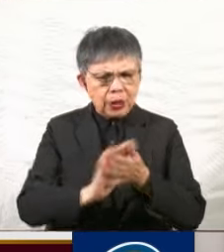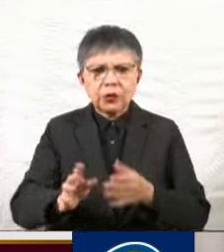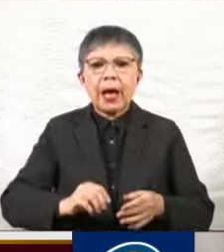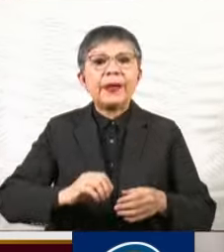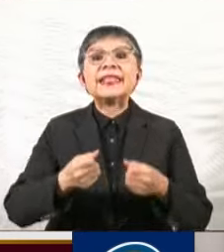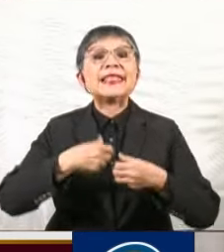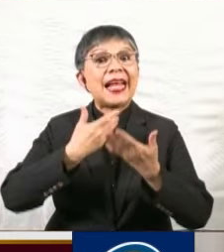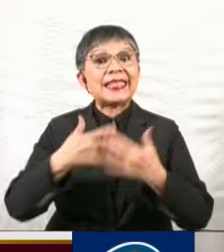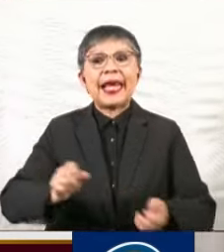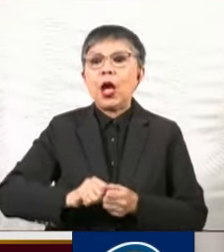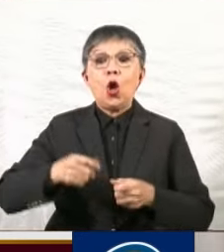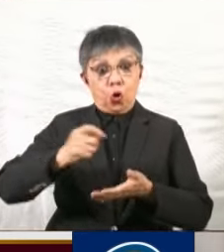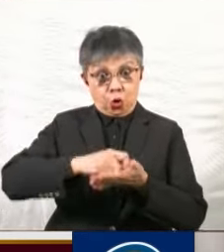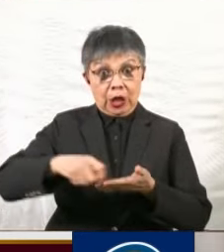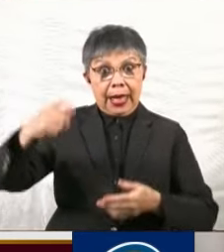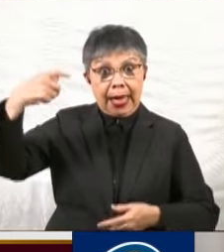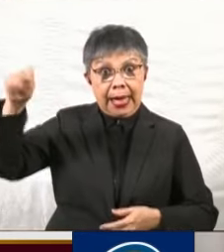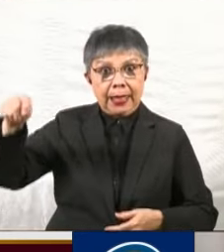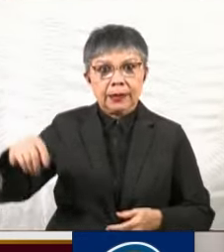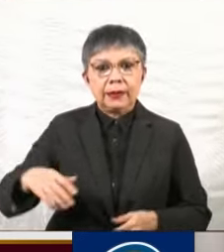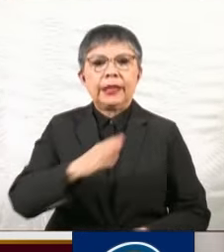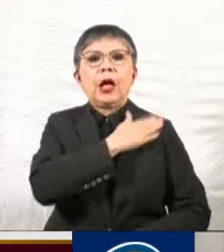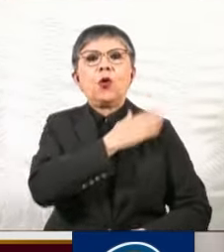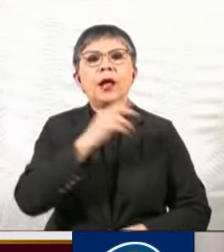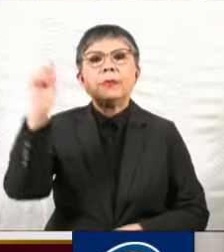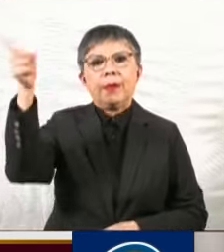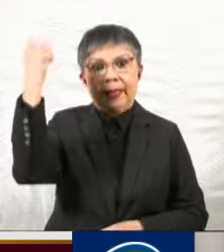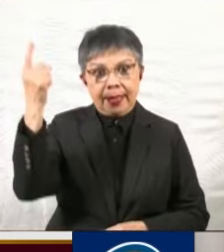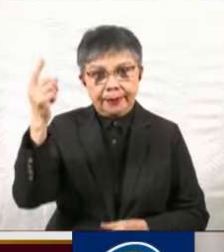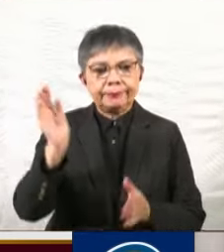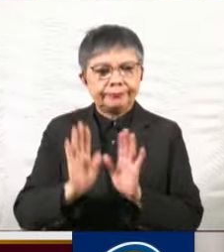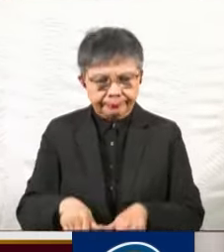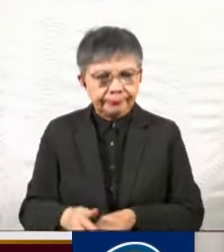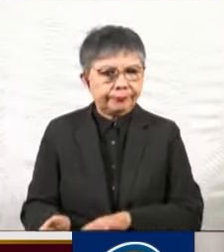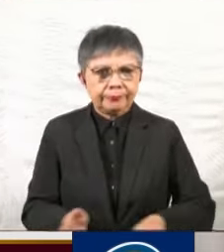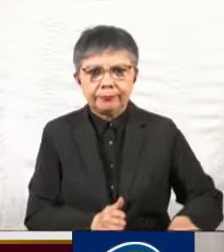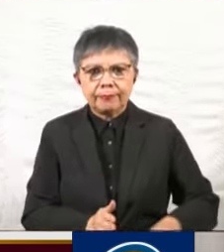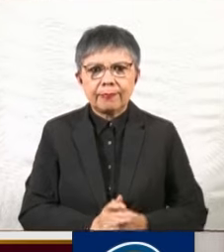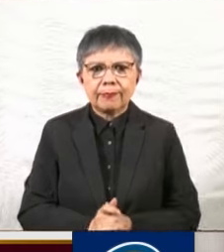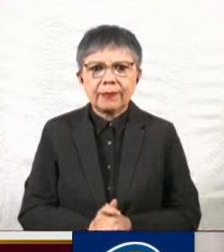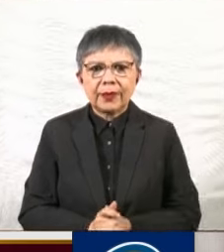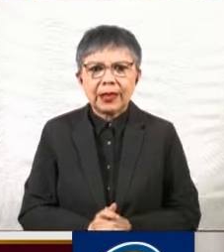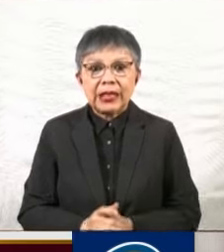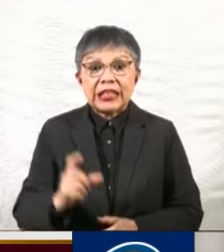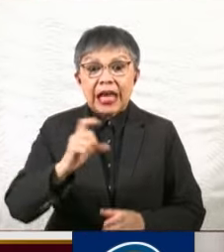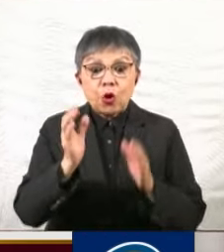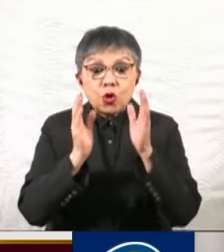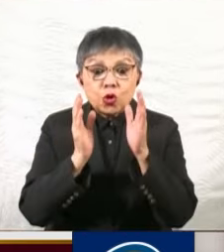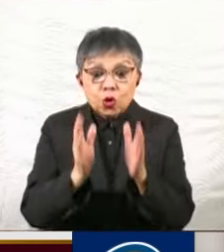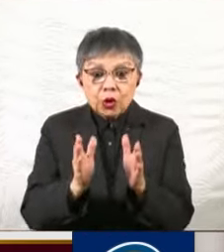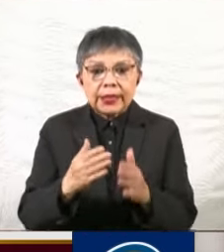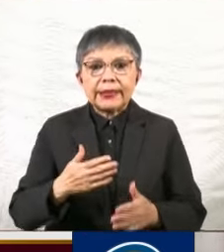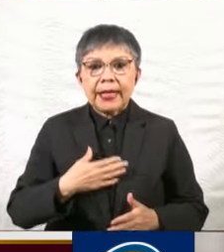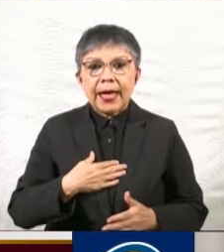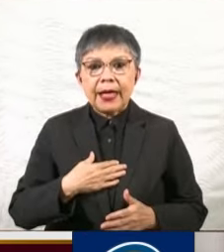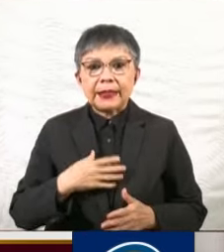dengan selesai kuliahnya ditanggung oleh pemerintah Bapak Ibu dan saudara-saudara sekalian secara khusus